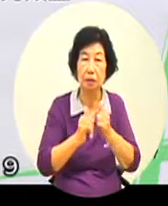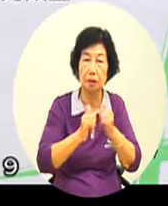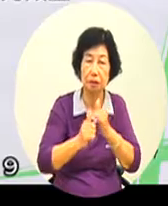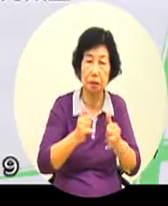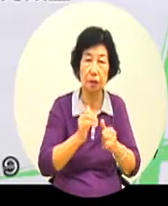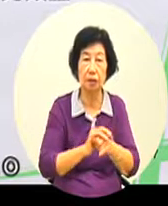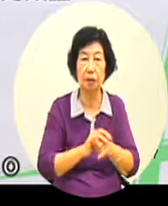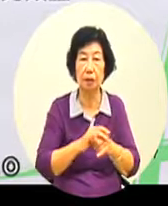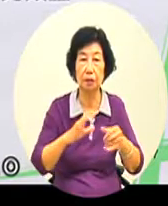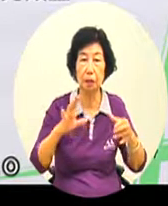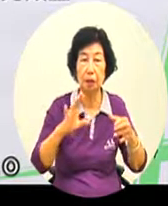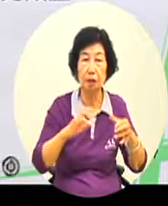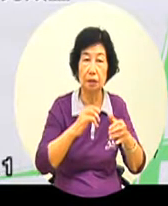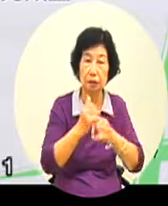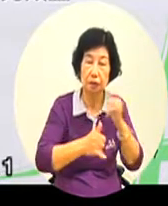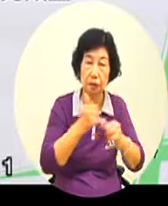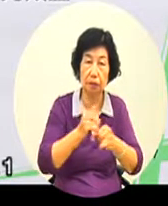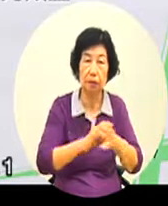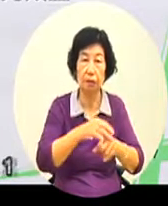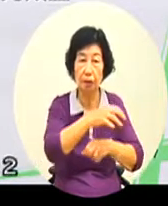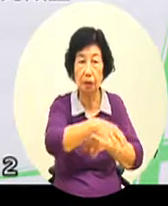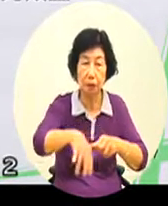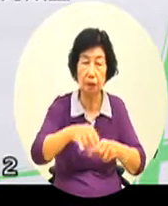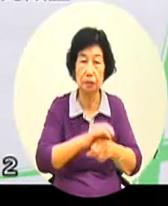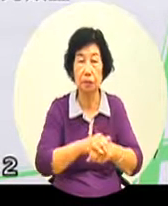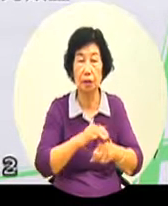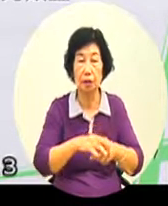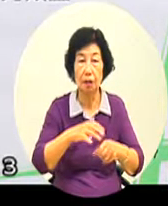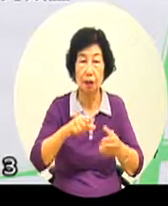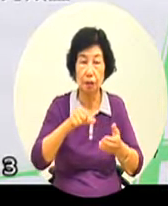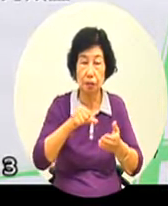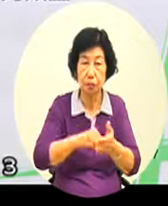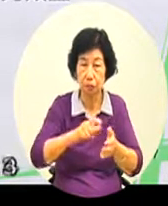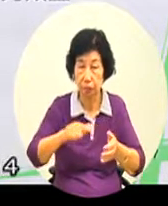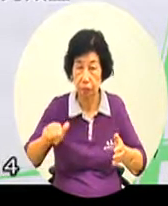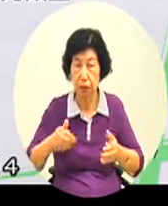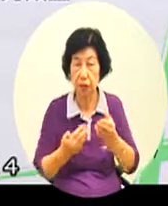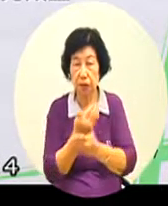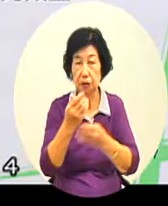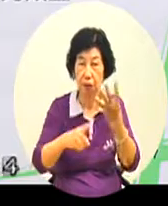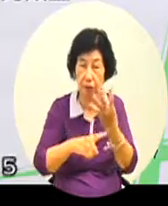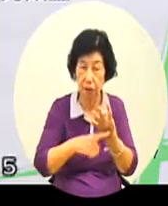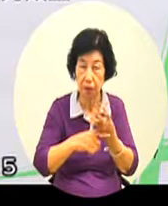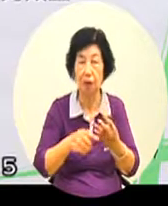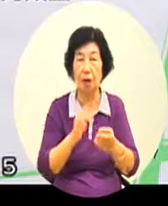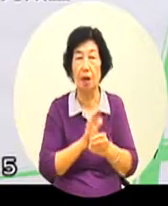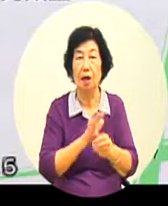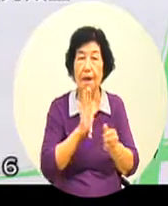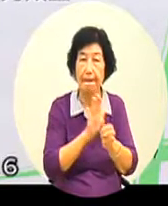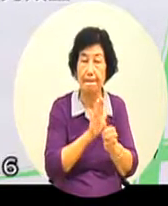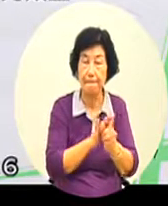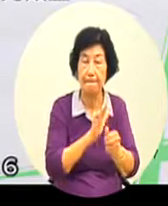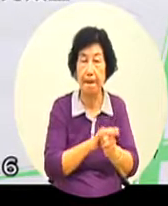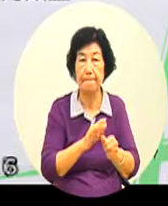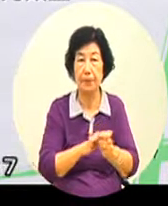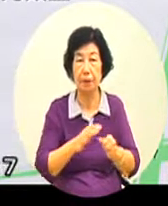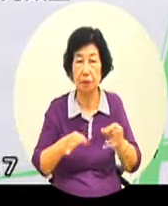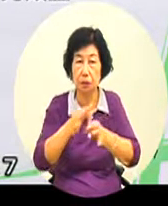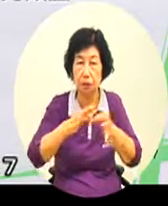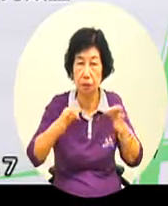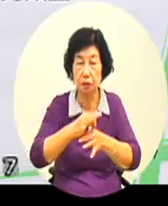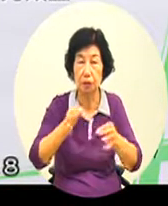及文创产业这几点来努力来也营造客语客家的环境跟文化